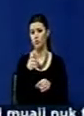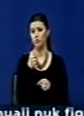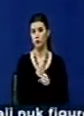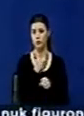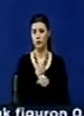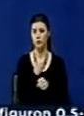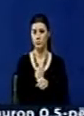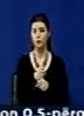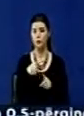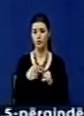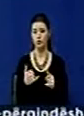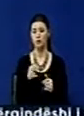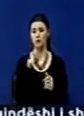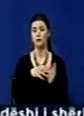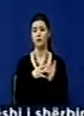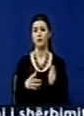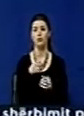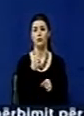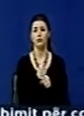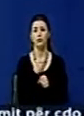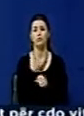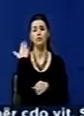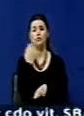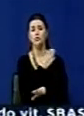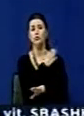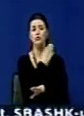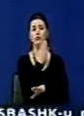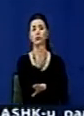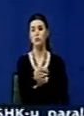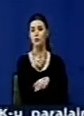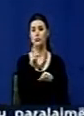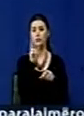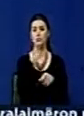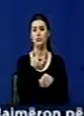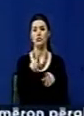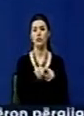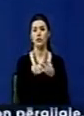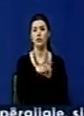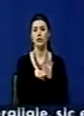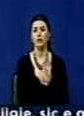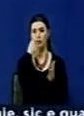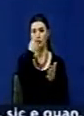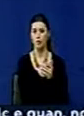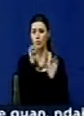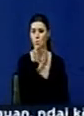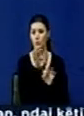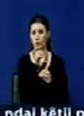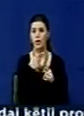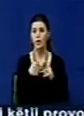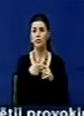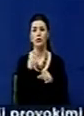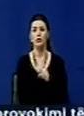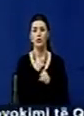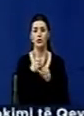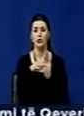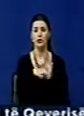po rezulton që ju për aq kohë sa keni punu, keni qenë një shkelsi i ligjit, sepse keni punuar duke shkel ligjet e